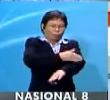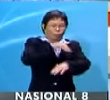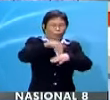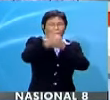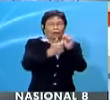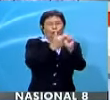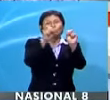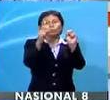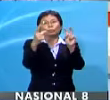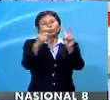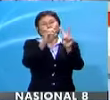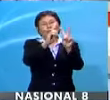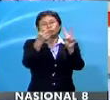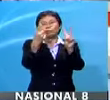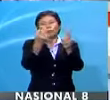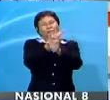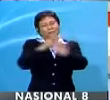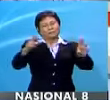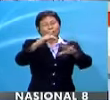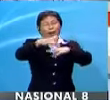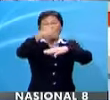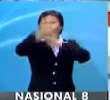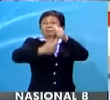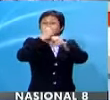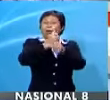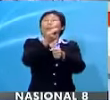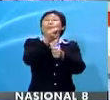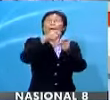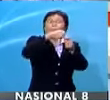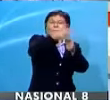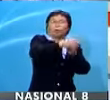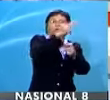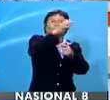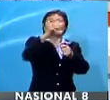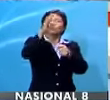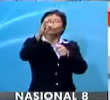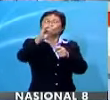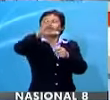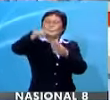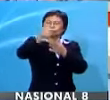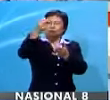2011 siap sepenuhnya awal tahun ini menelan kos r70